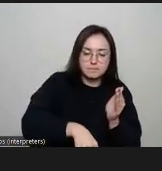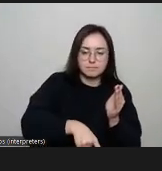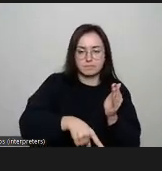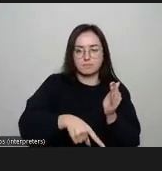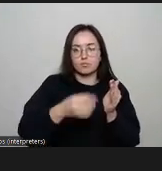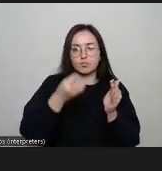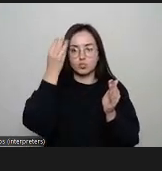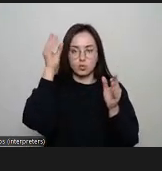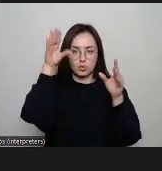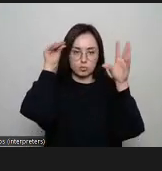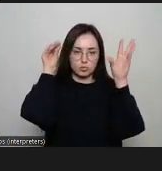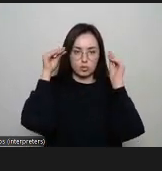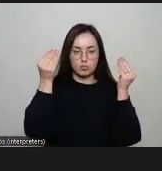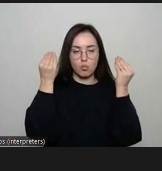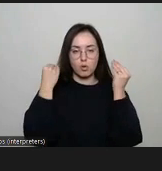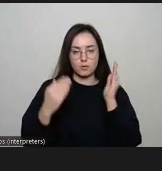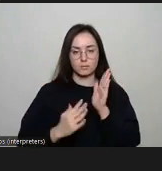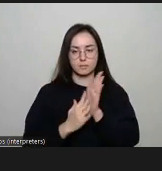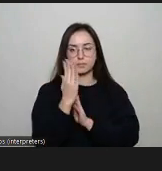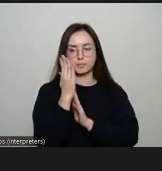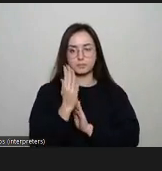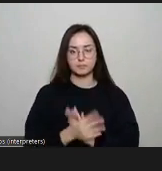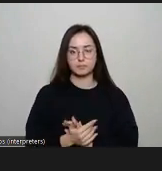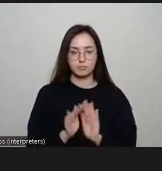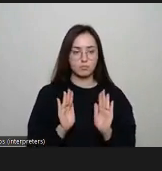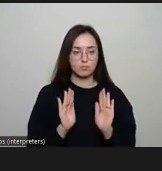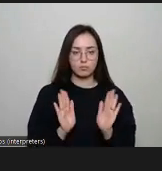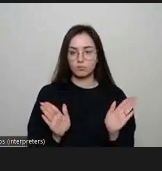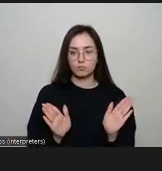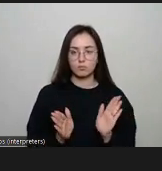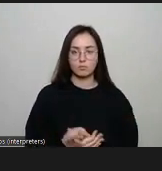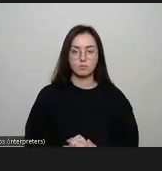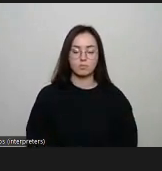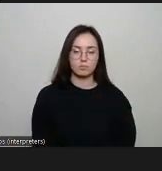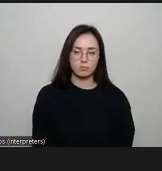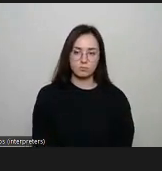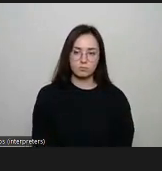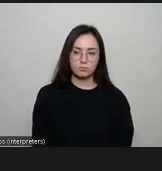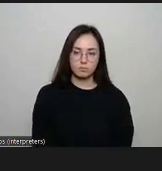iš tikrųjų mokytas. Tiek.